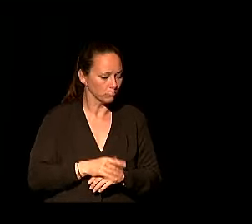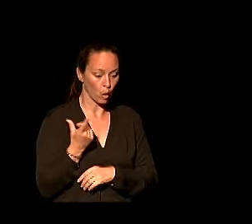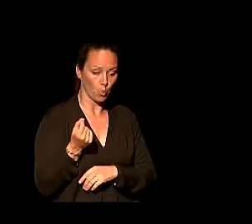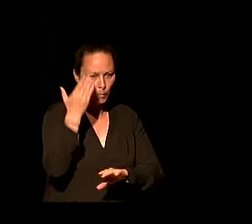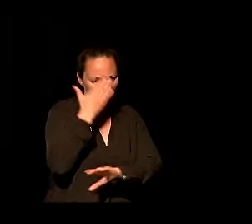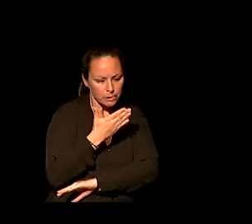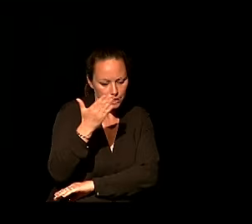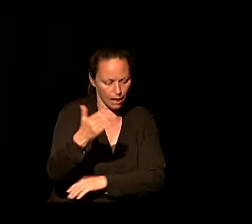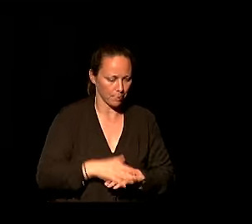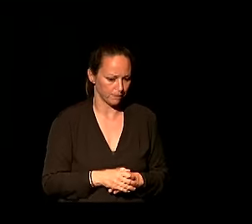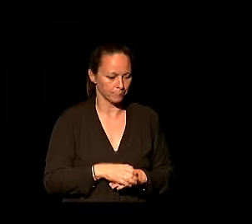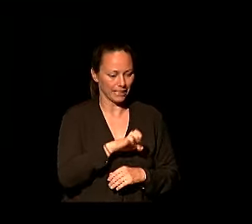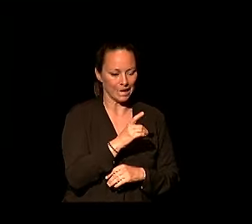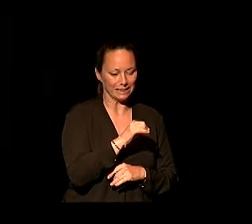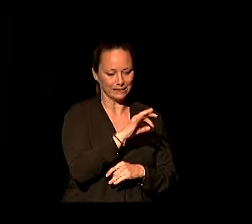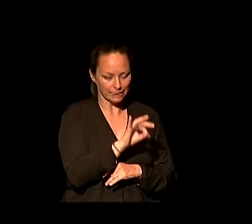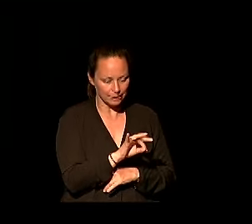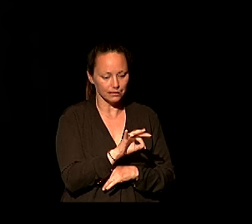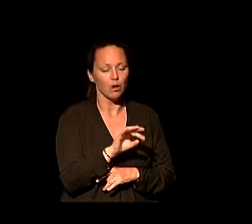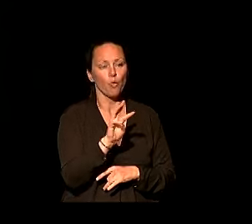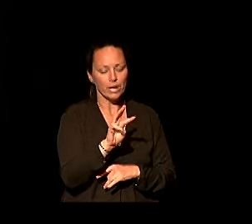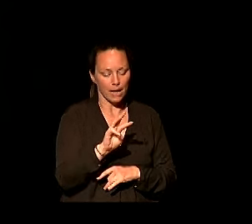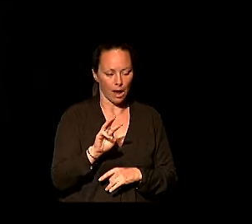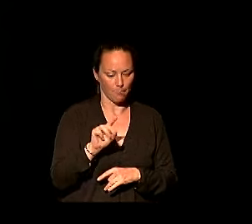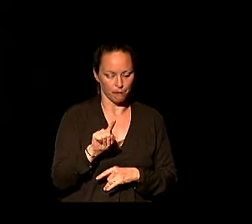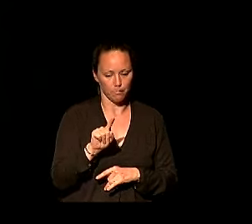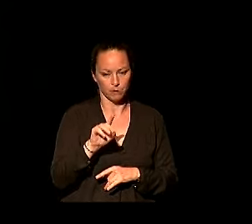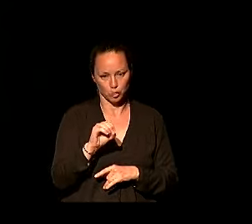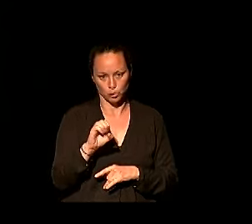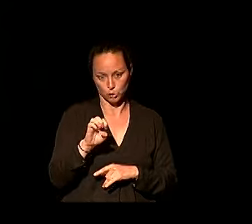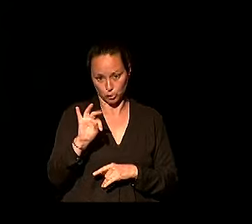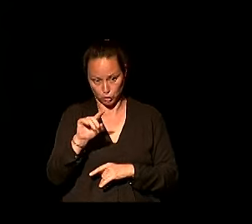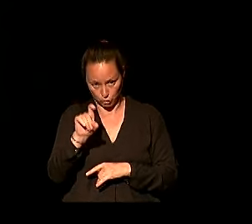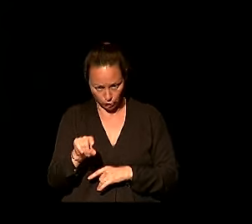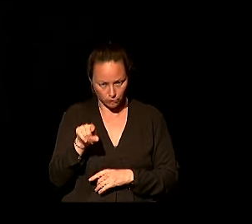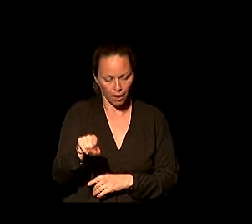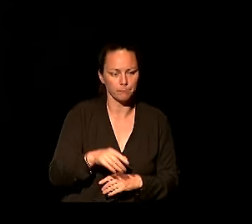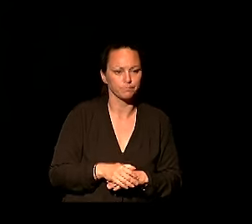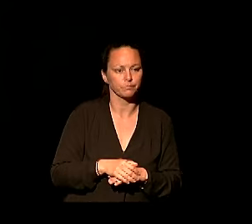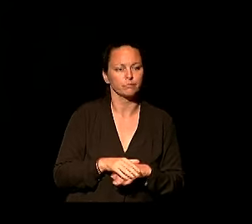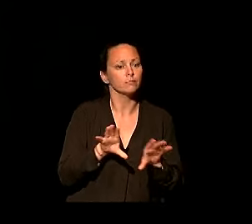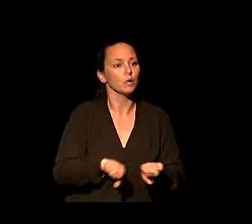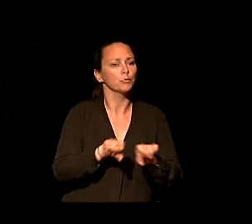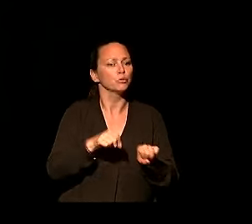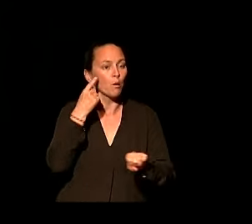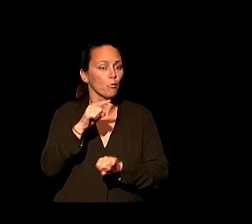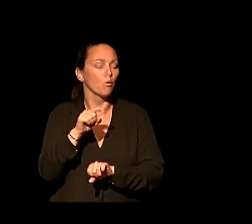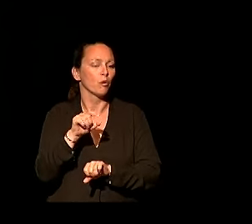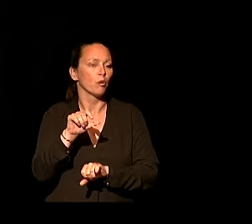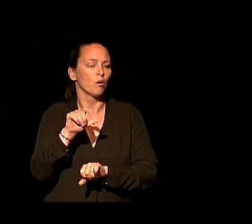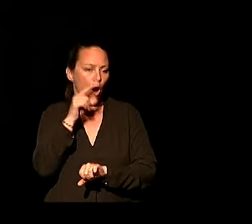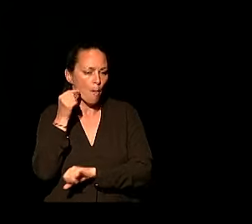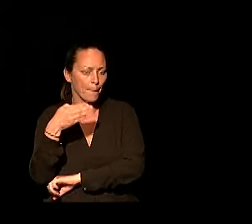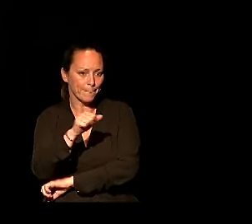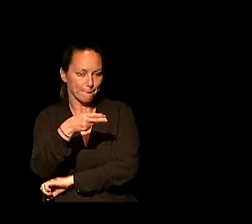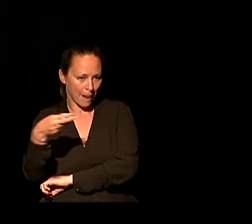donc Edith et William Goetz. William Goetz va être le producteur notamment d'Anthony Mann, aussi de certains films de